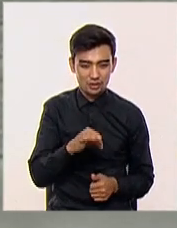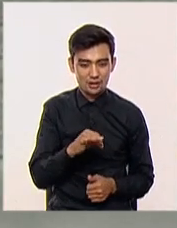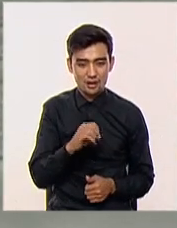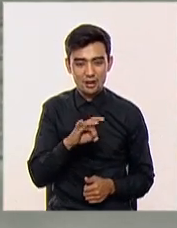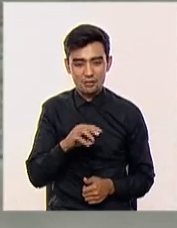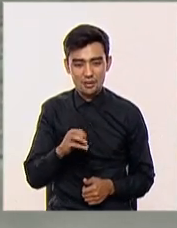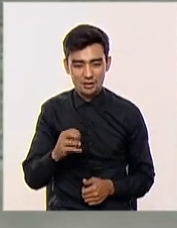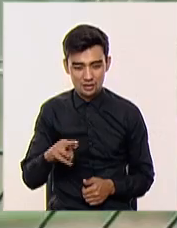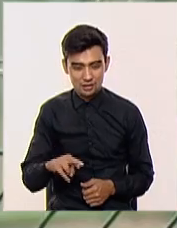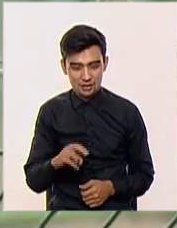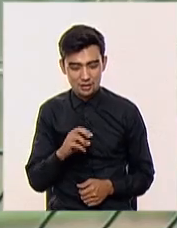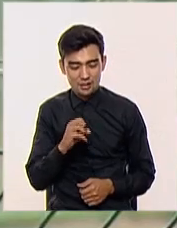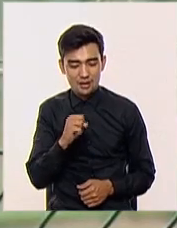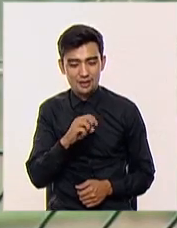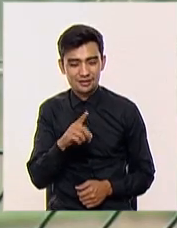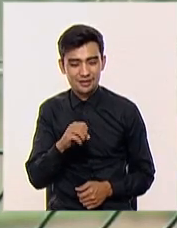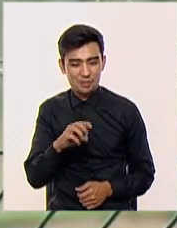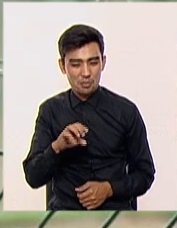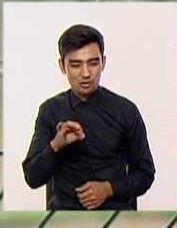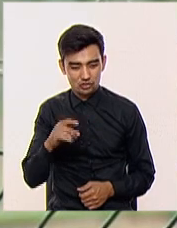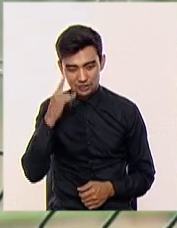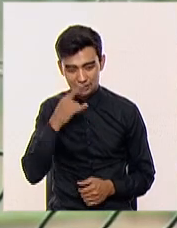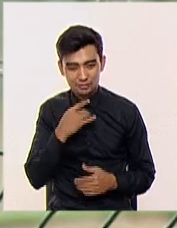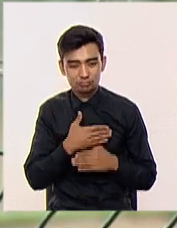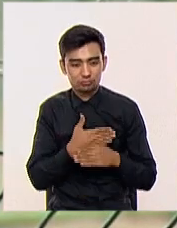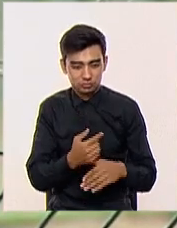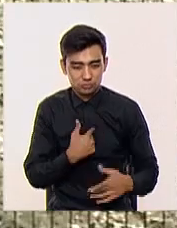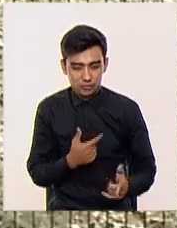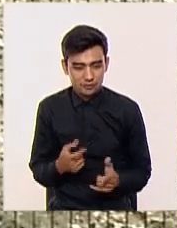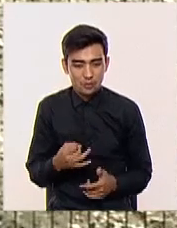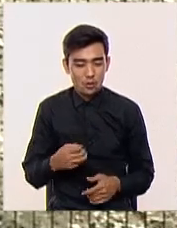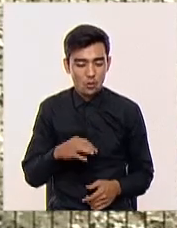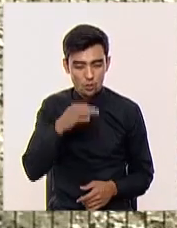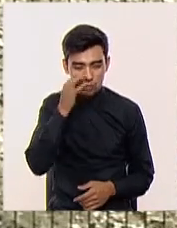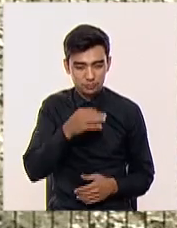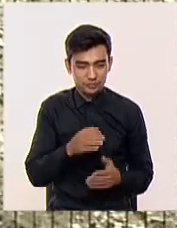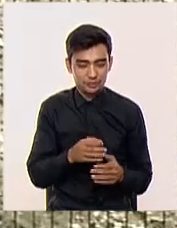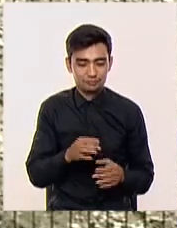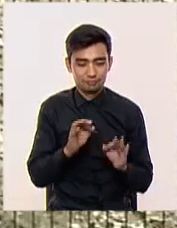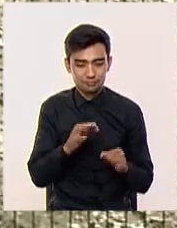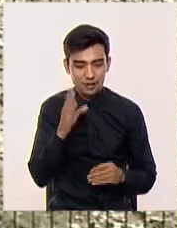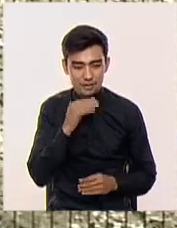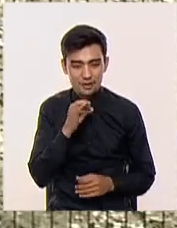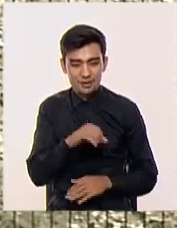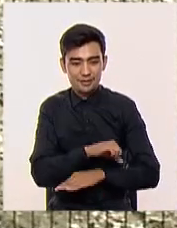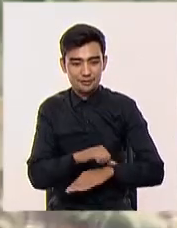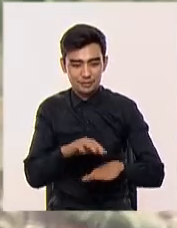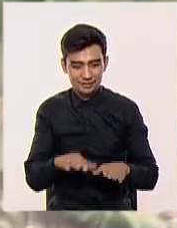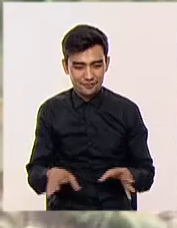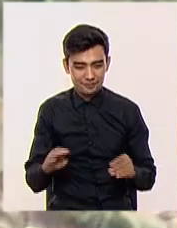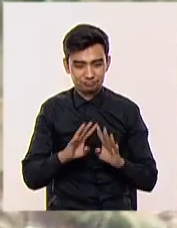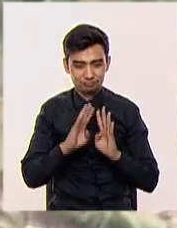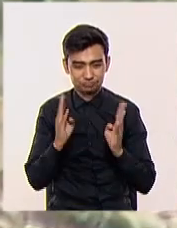Азербайджана-армянской границы. Казахстан готов предложить помощь и поделиться опытом. Наша страна уже устанавливала границу по всему